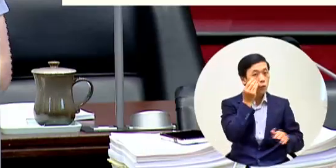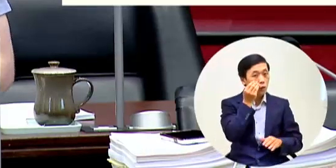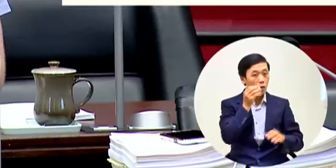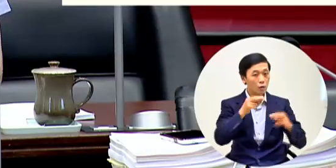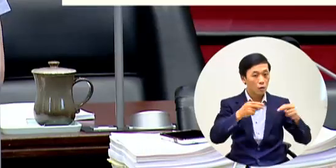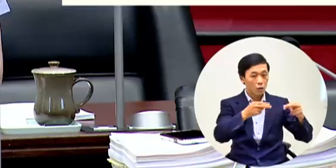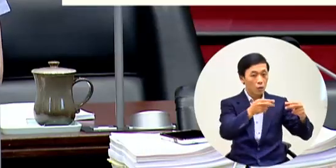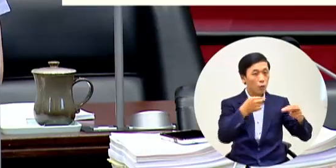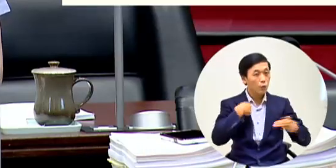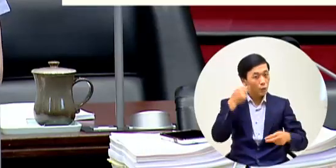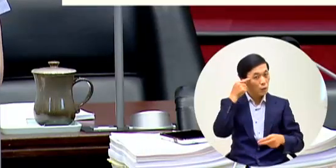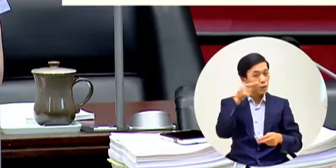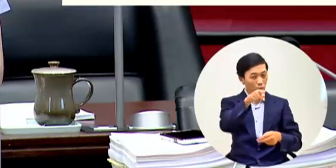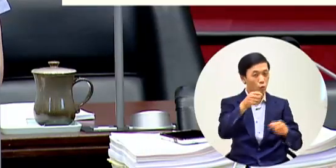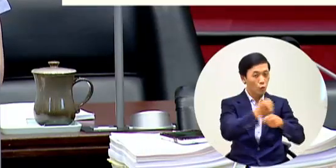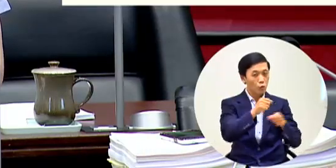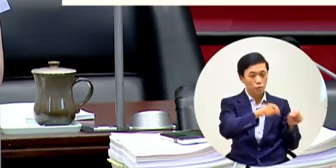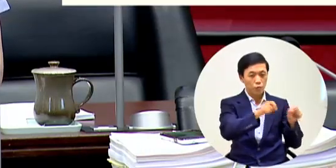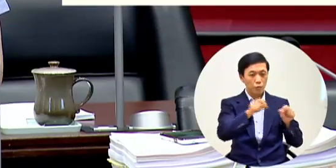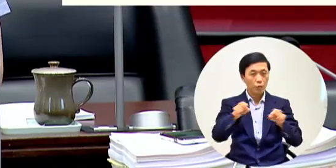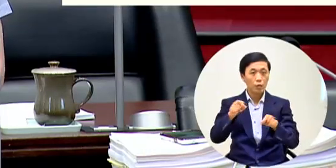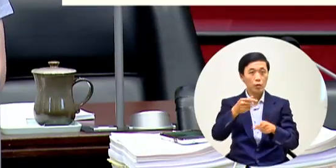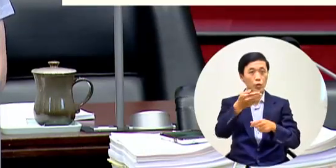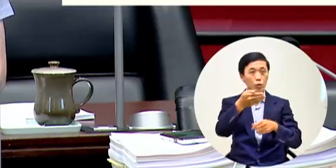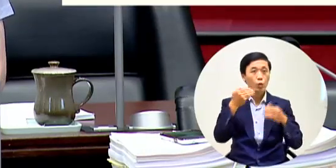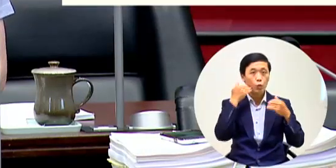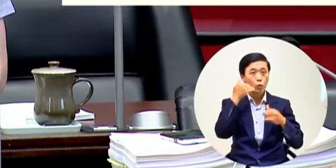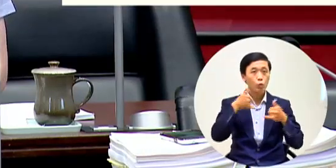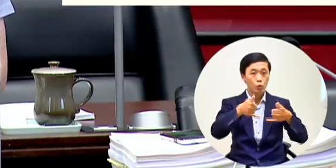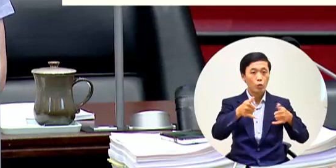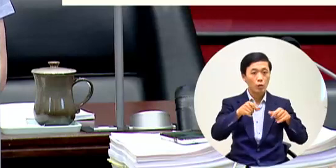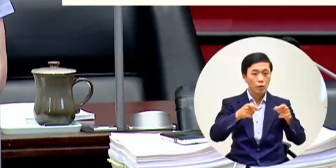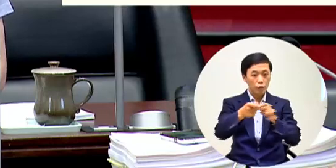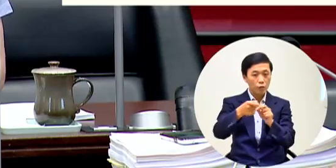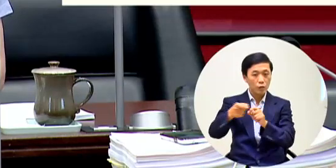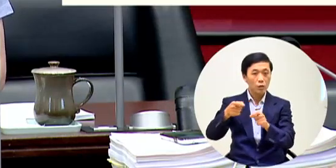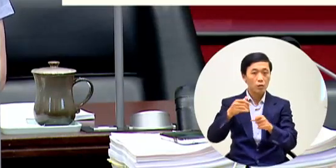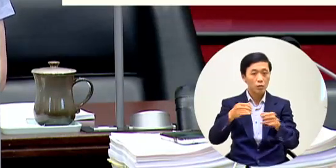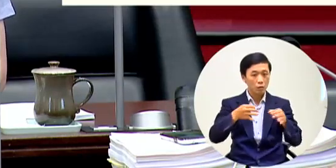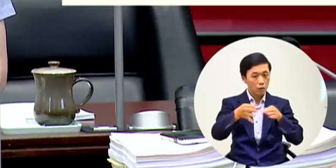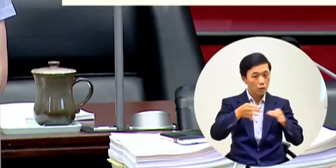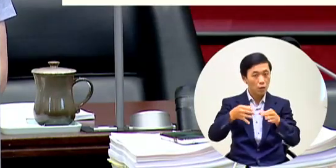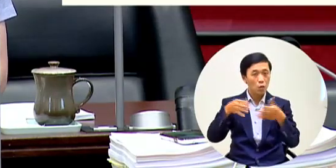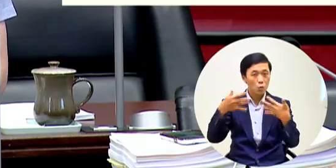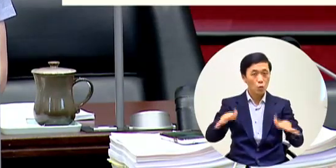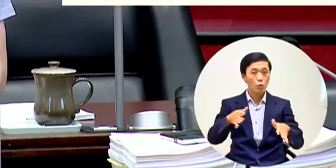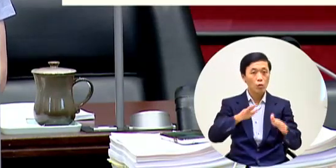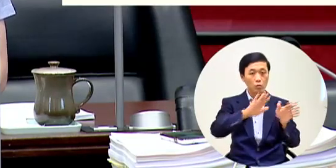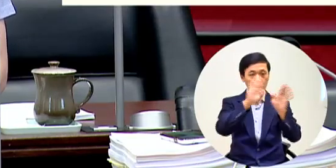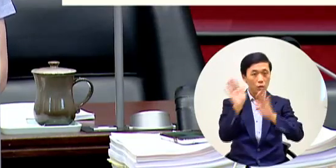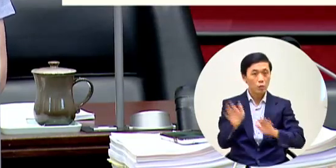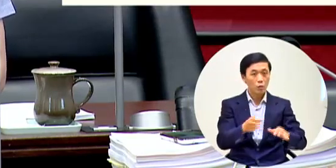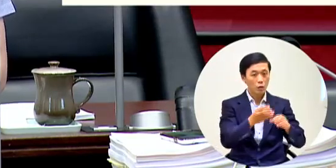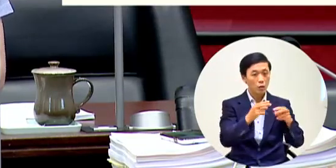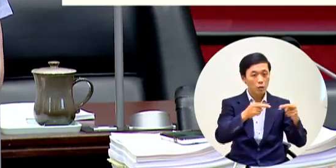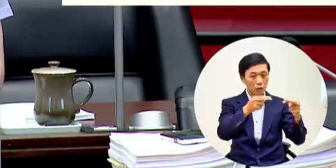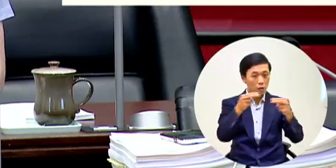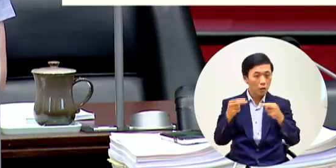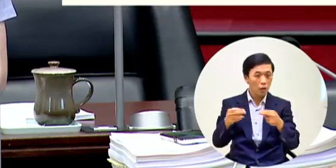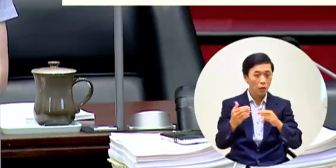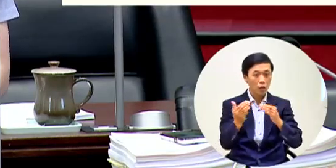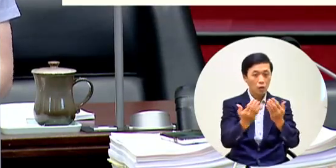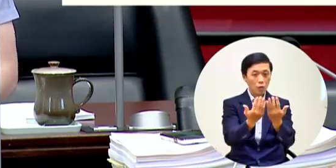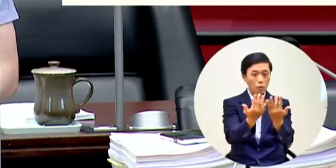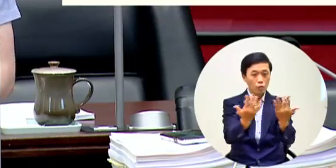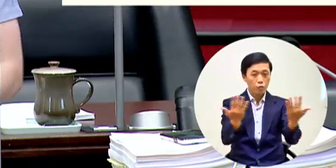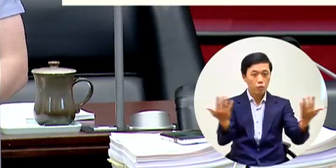重的 delay 吼，哦。你嘛知阮九里路全部拢是店面哦，那因为在做景观改造的，规个拢围起来。哦，包括服